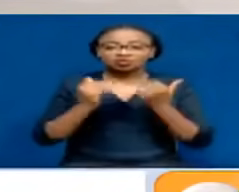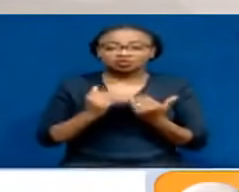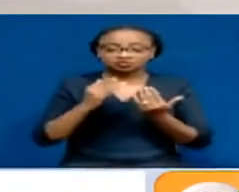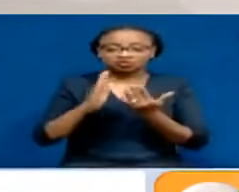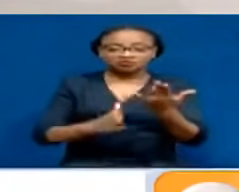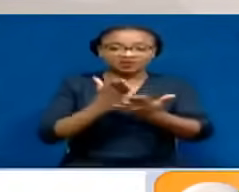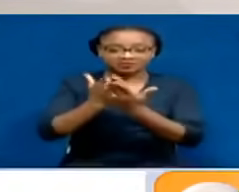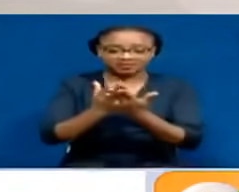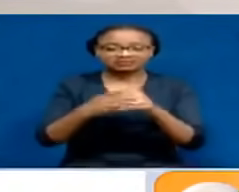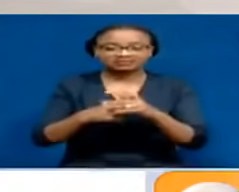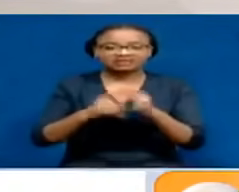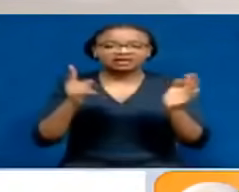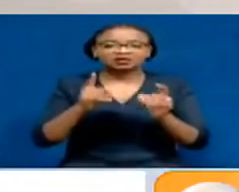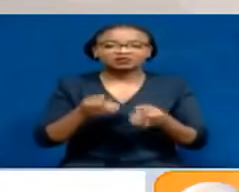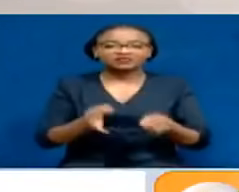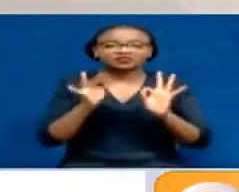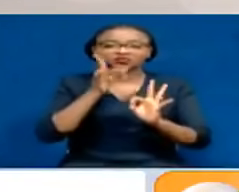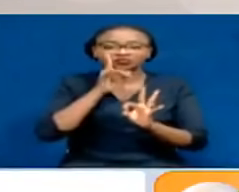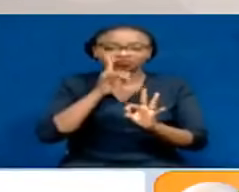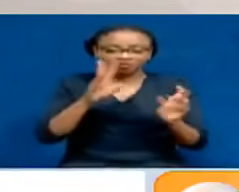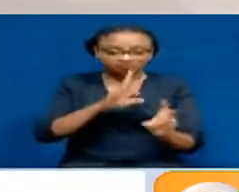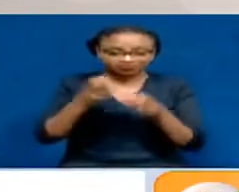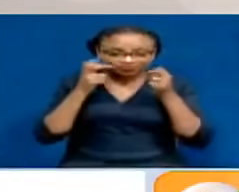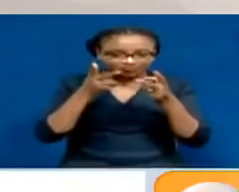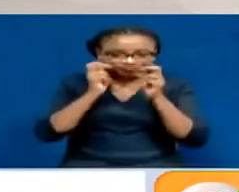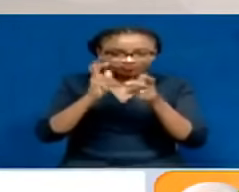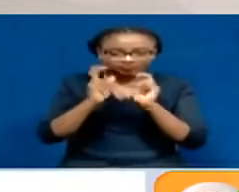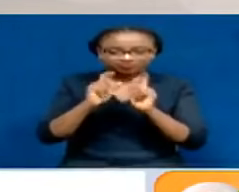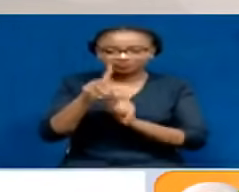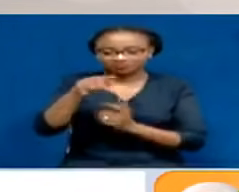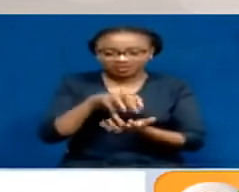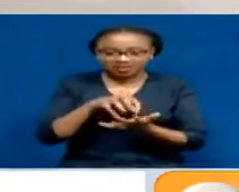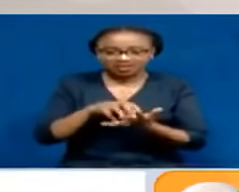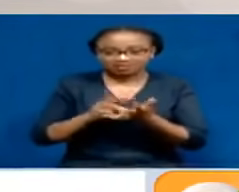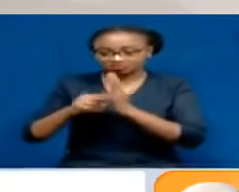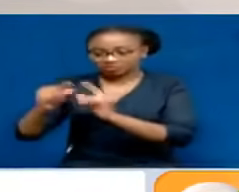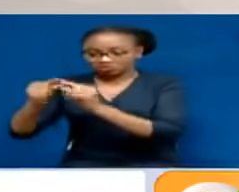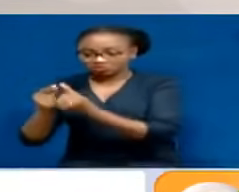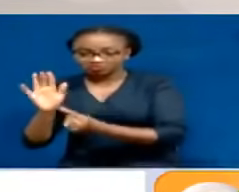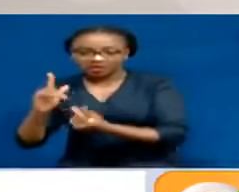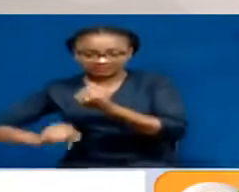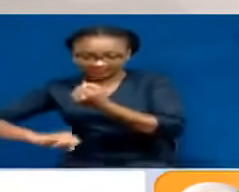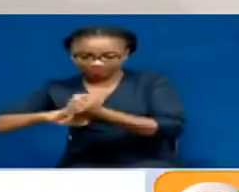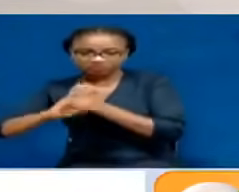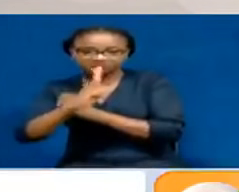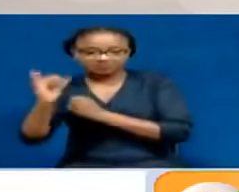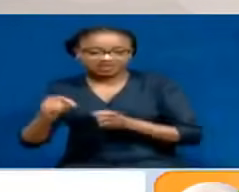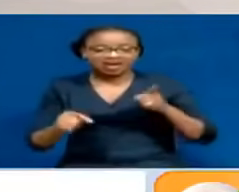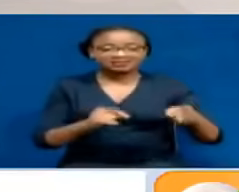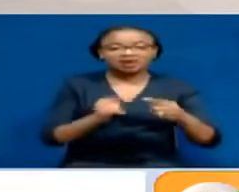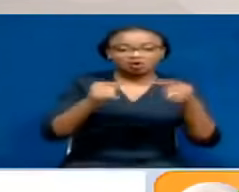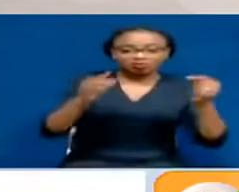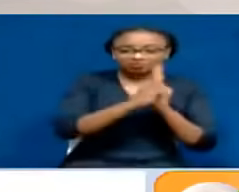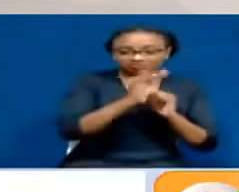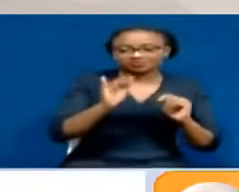huu itakapoanza hapo kesho. Makundi yanayopinga na yale yanayounga mkono yakitarajiwa kutifuana vumbi